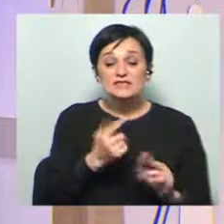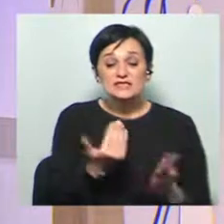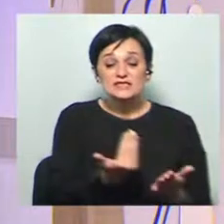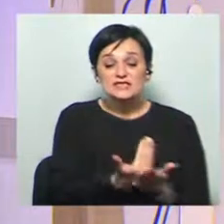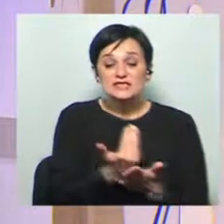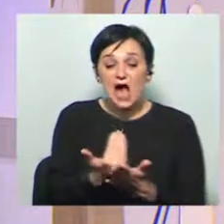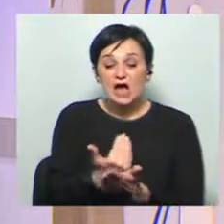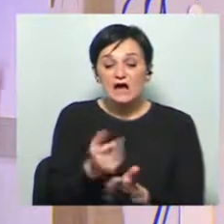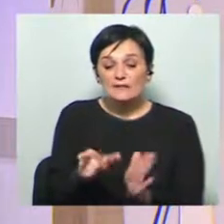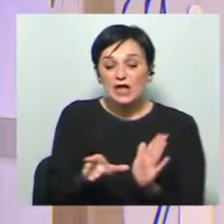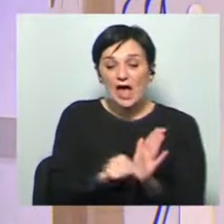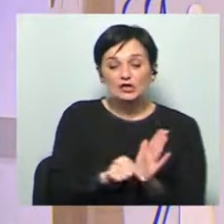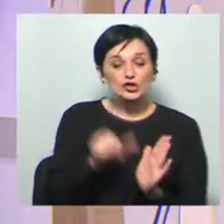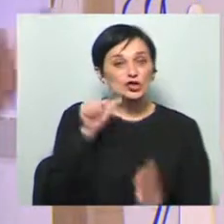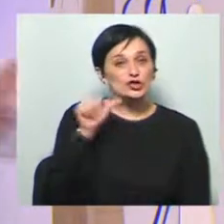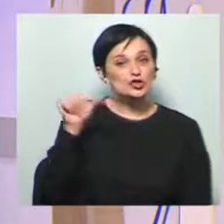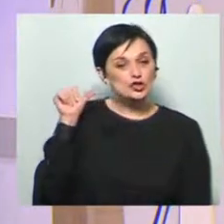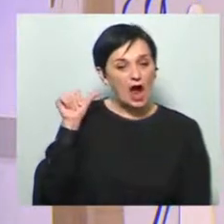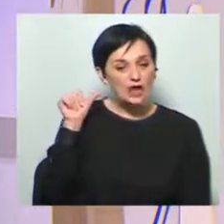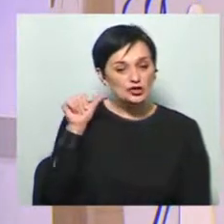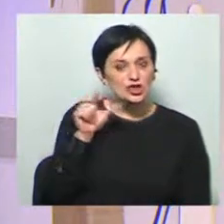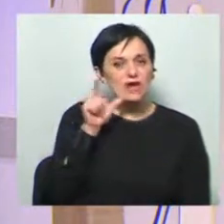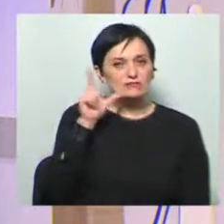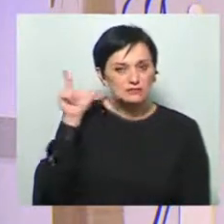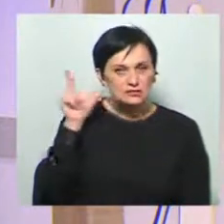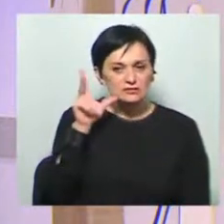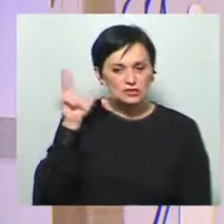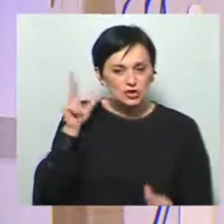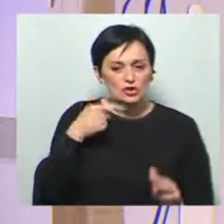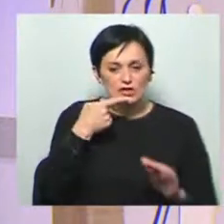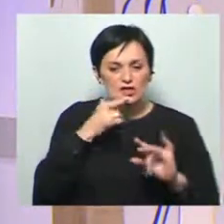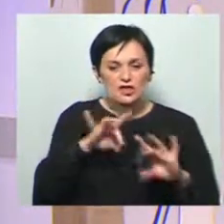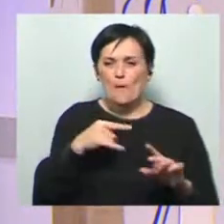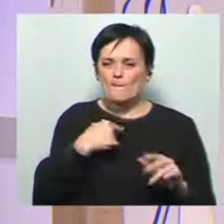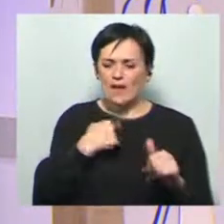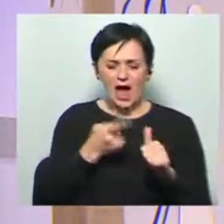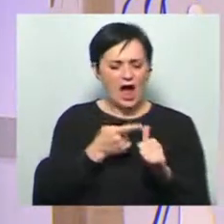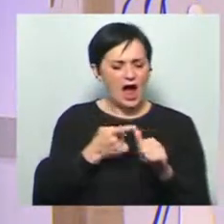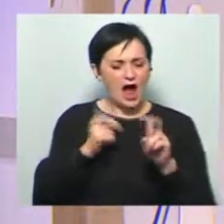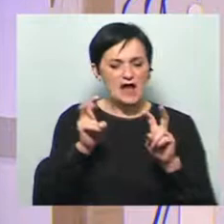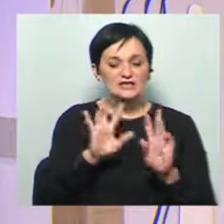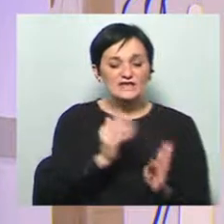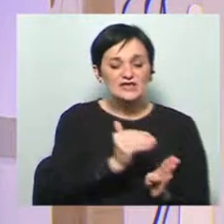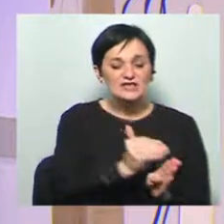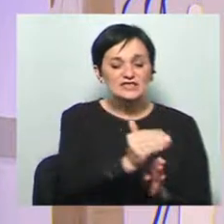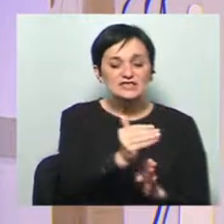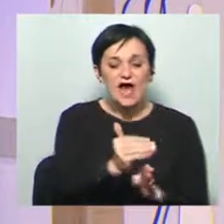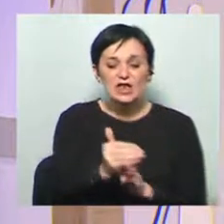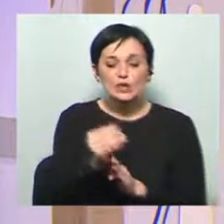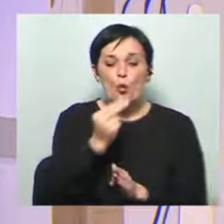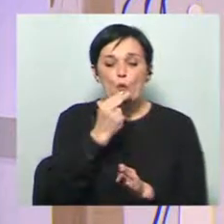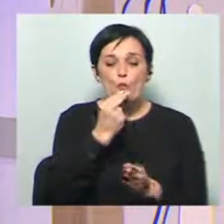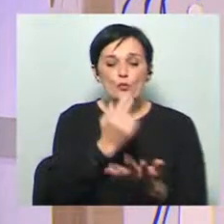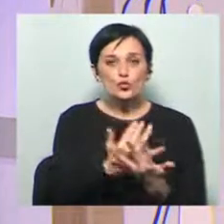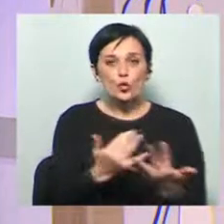ერთად, რომელიც თქვათ შაშან გაუზიარეთ, წინა წლებში გაუზიარეთ. მე არ დავასახერე ცალკეული პროდუქტები, რომლებიც